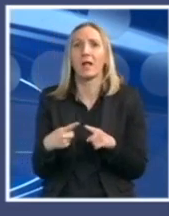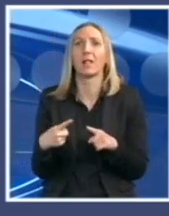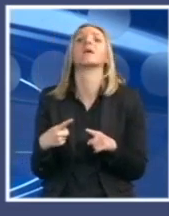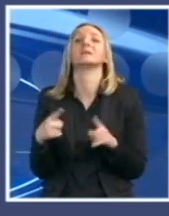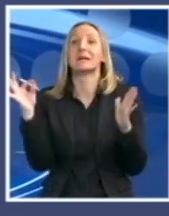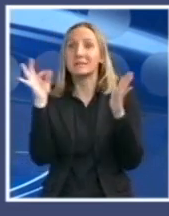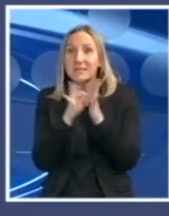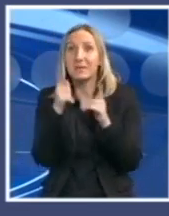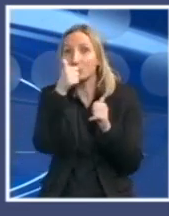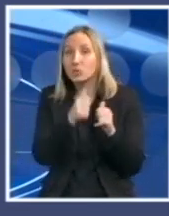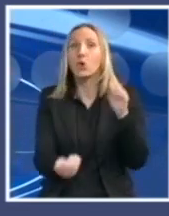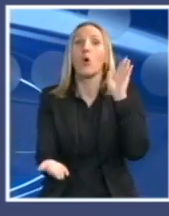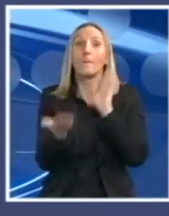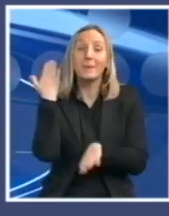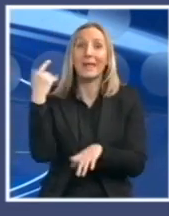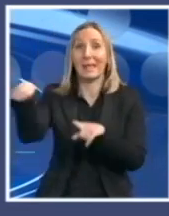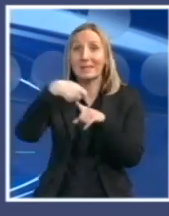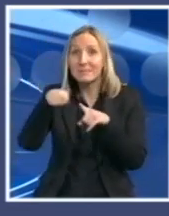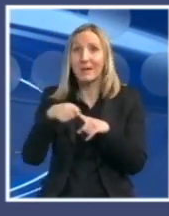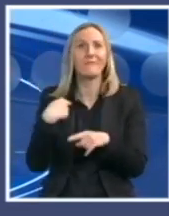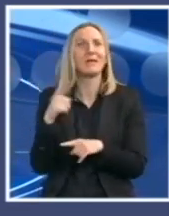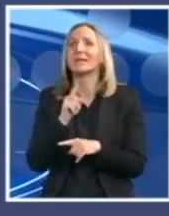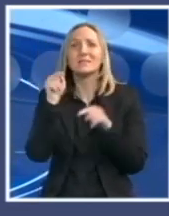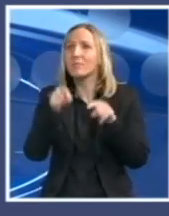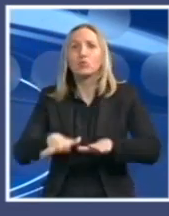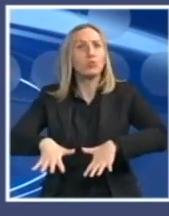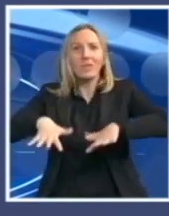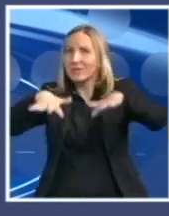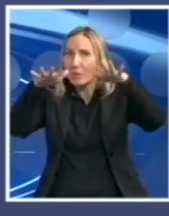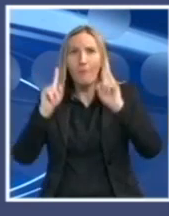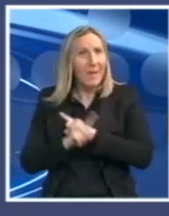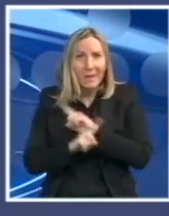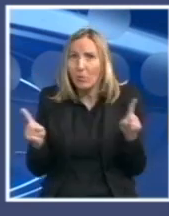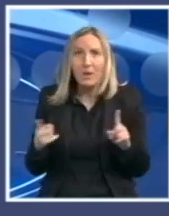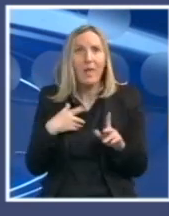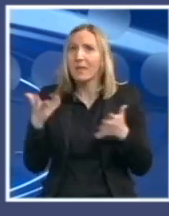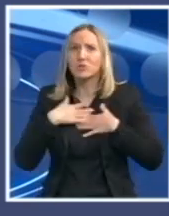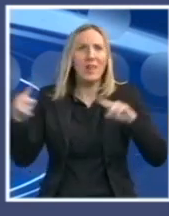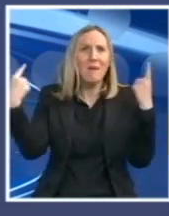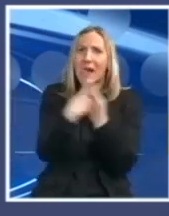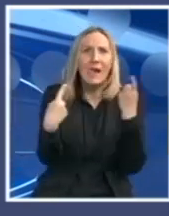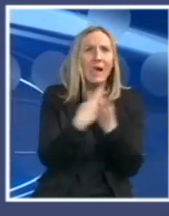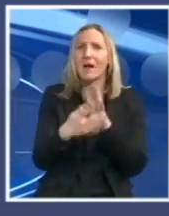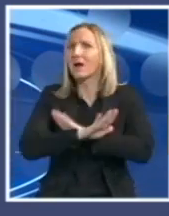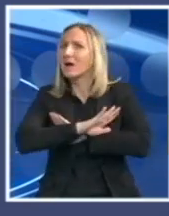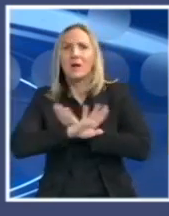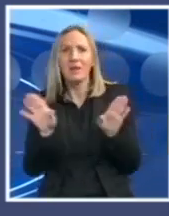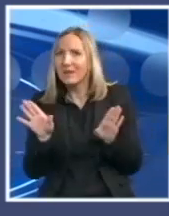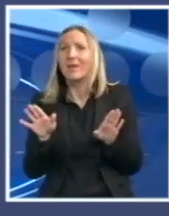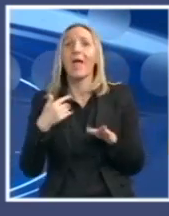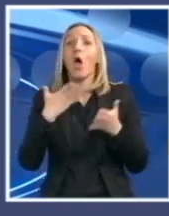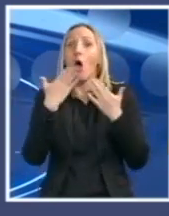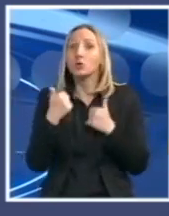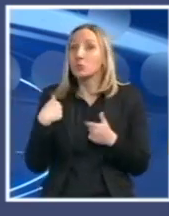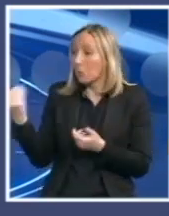da se ti nedostaci što pre isprave. Dakle, nismo tu da dižemo paniku, nismo tu da se sa vama raspravljamo i svađamo, već da ukažemo na osnovu